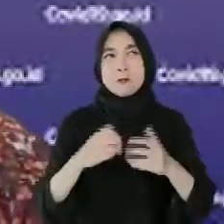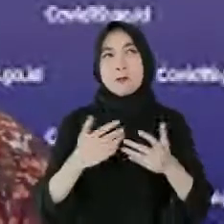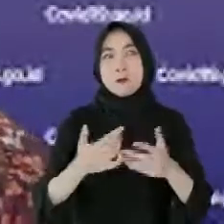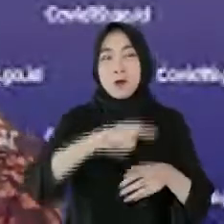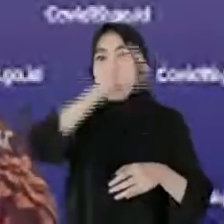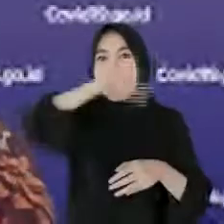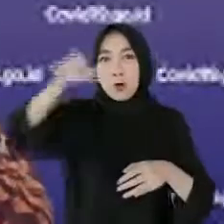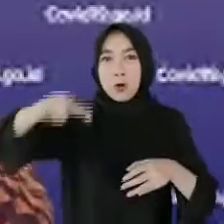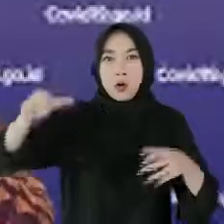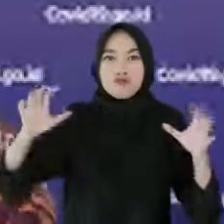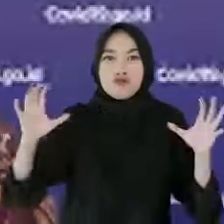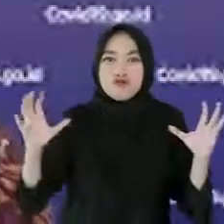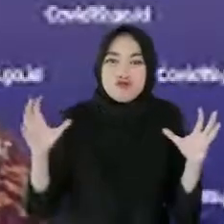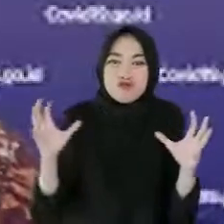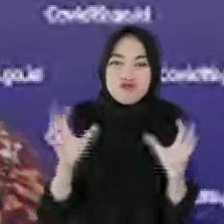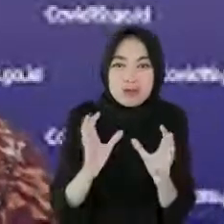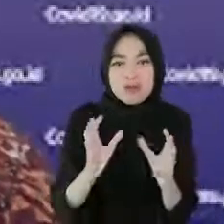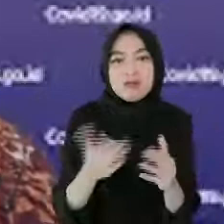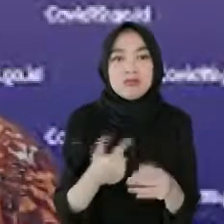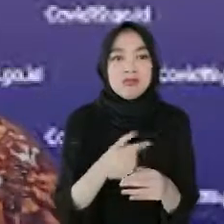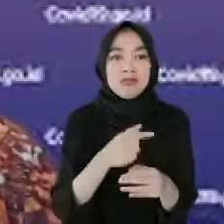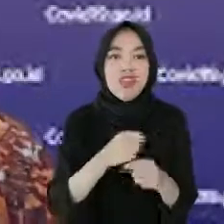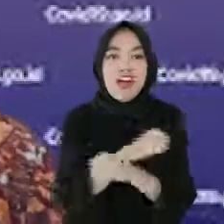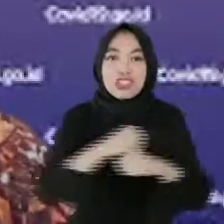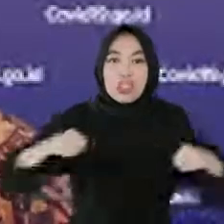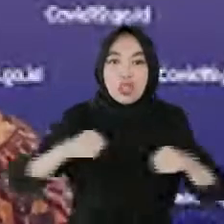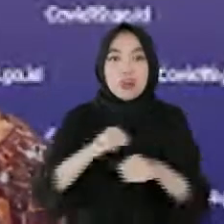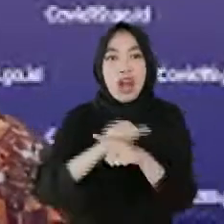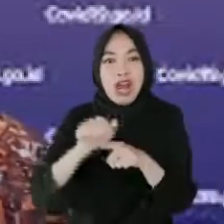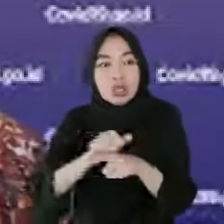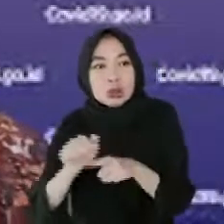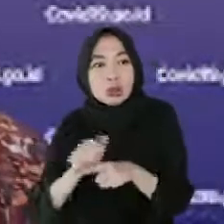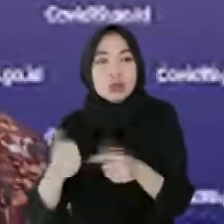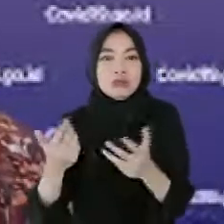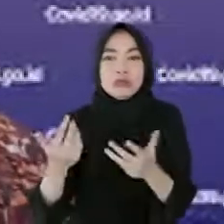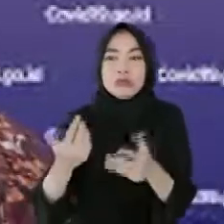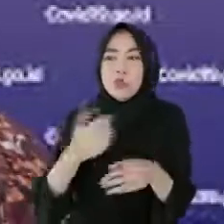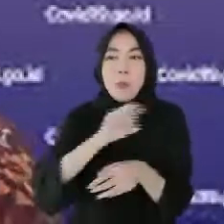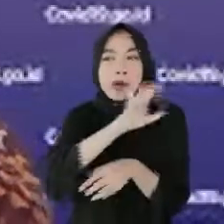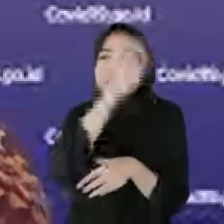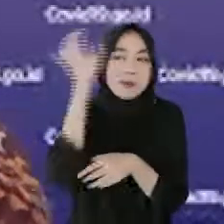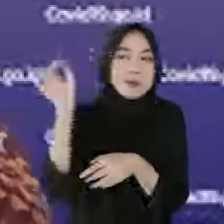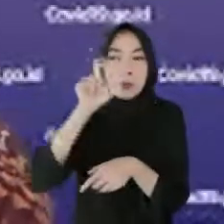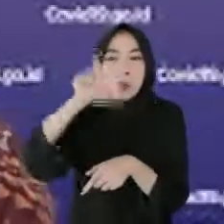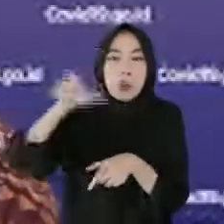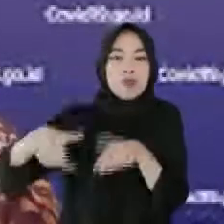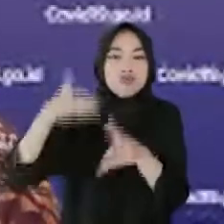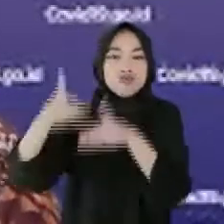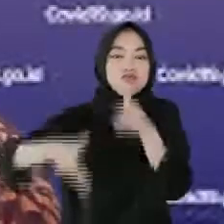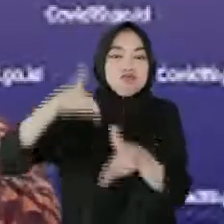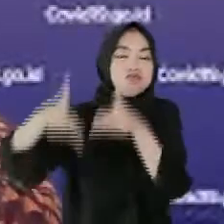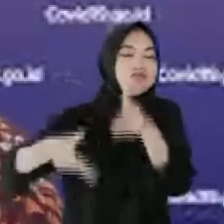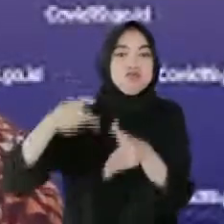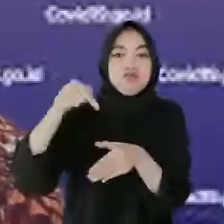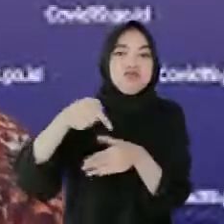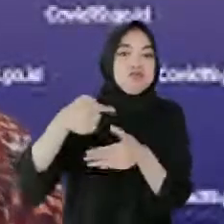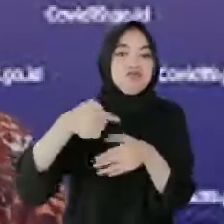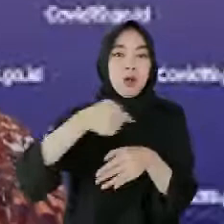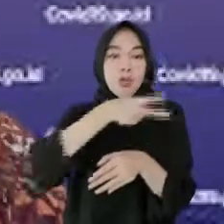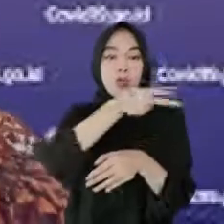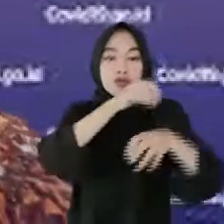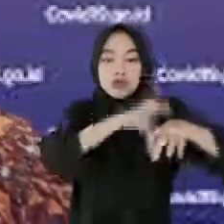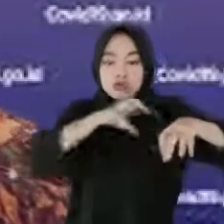orang ya ya bukan hanya peserta The Gods macam-macam pihak yang akan hadir dari berbagai wilayah